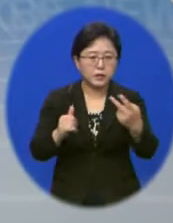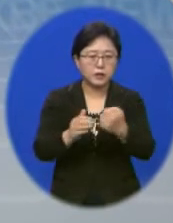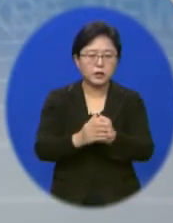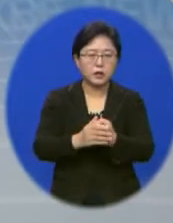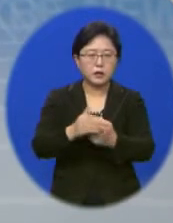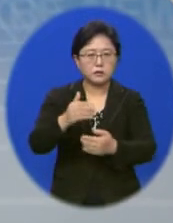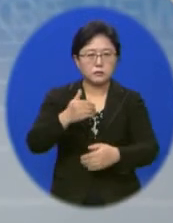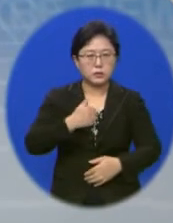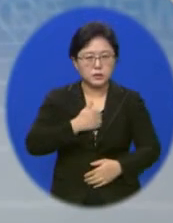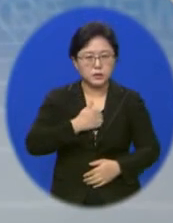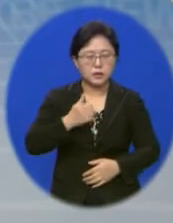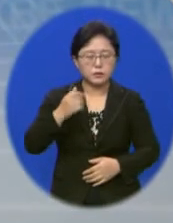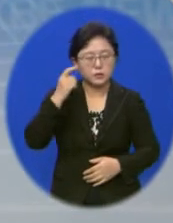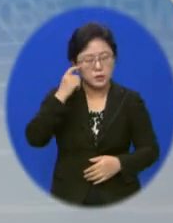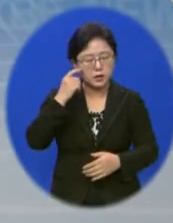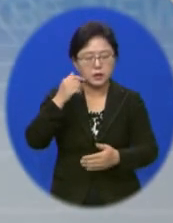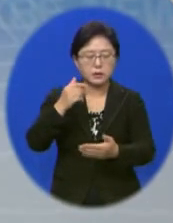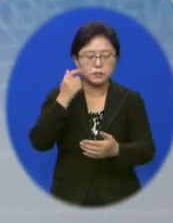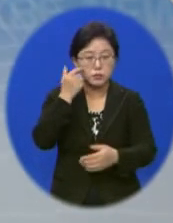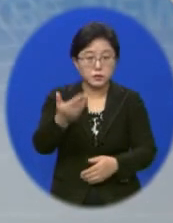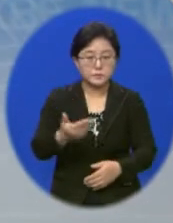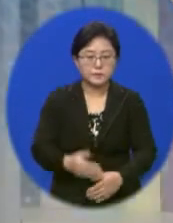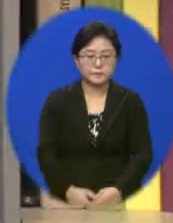최고위원에게 소감과 각오를 들어봤습니다.